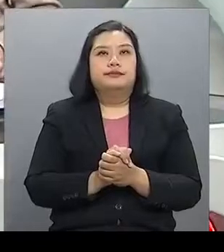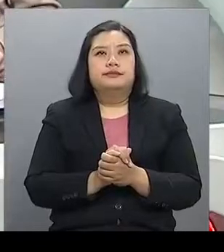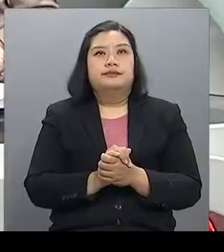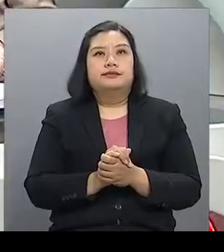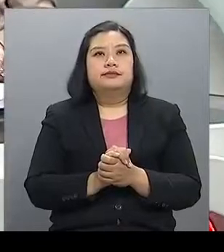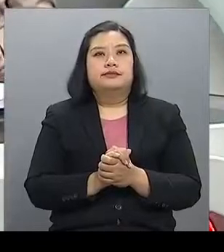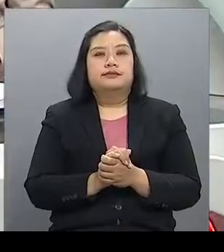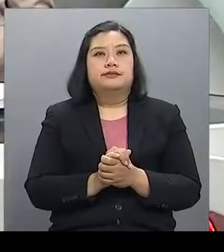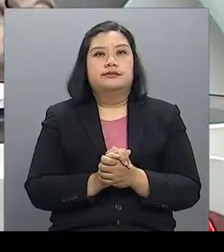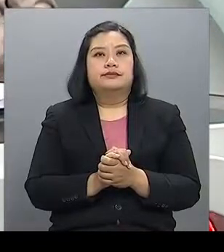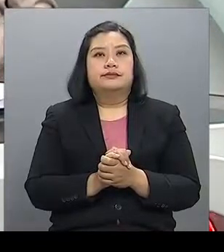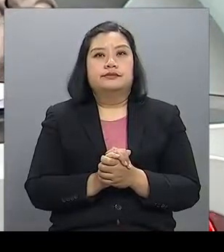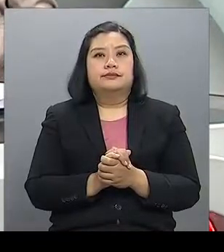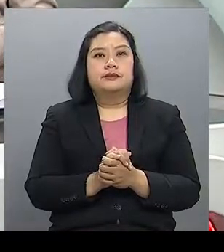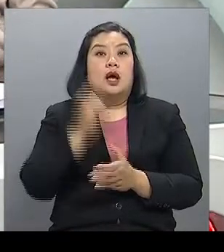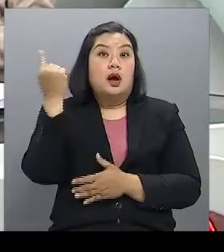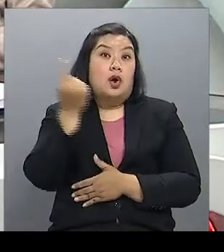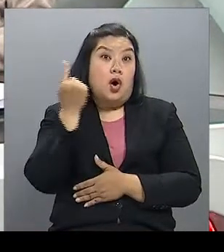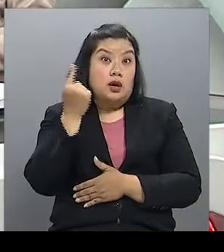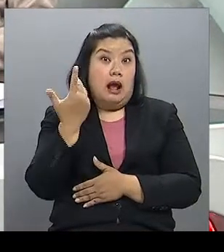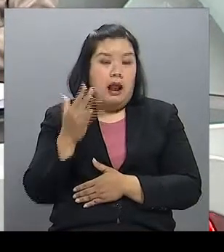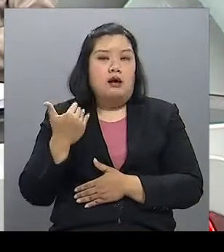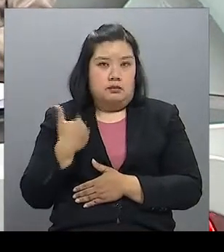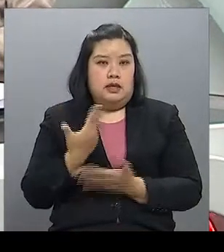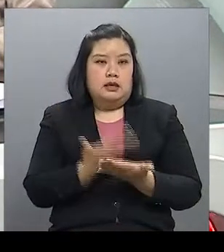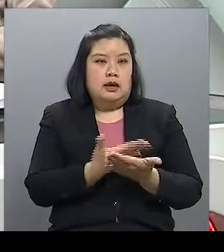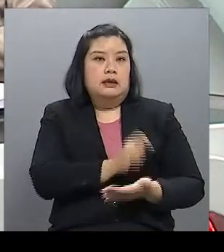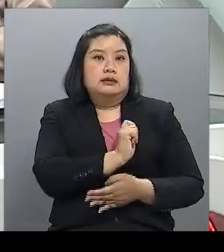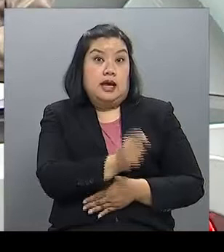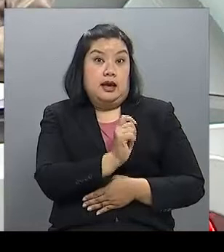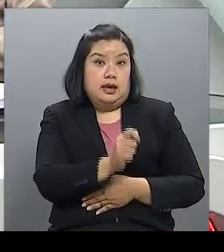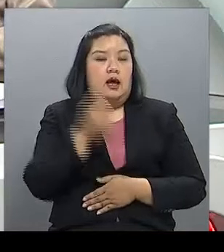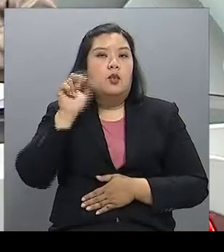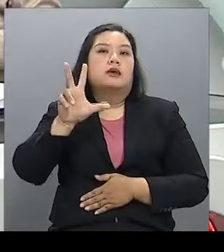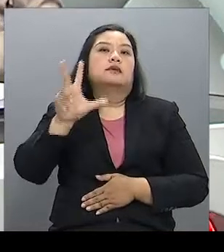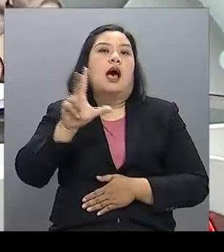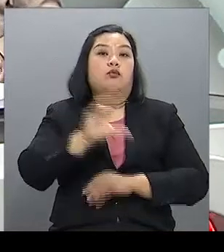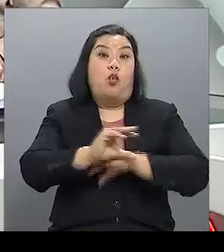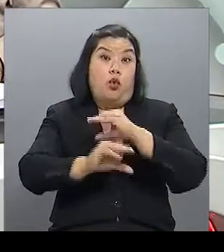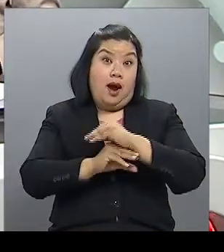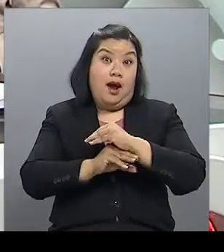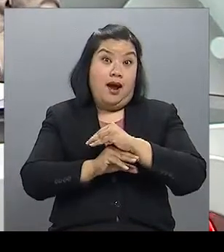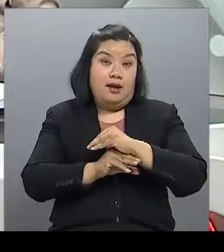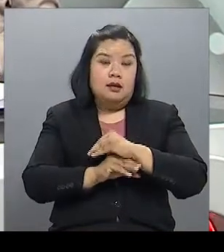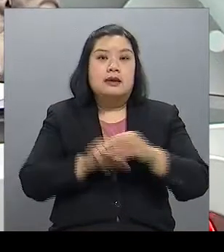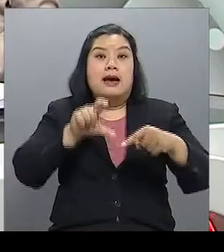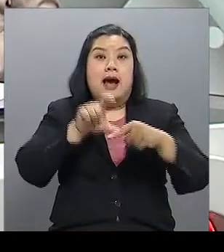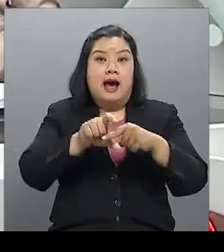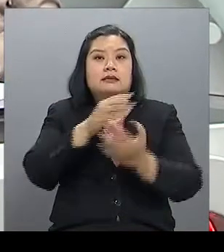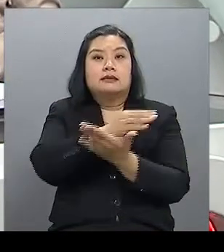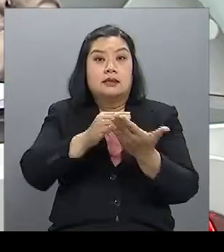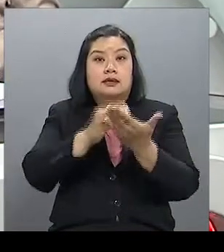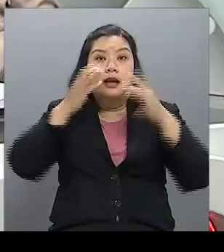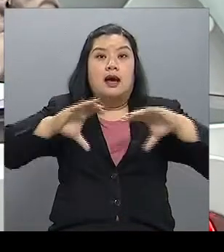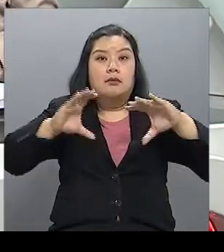จากภาคการท่องเที่ยวไปดูการจับจ่ายใช้สอยนะคะคุณผู้ชมผ่านมาแล้ว3วันของโครงการคนละครึ่งค่ะเพื่อกระตุ้นการจับจ่ายช่วยเหลือประชาชน